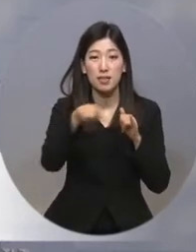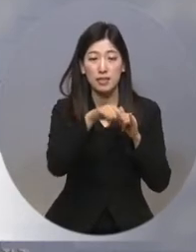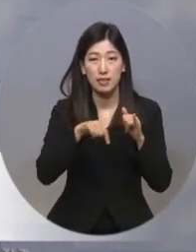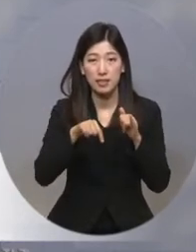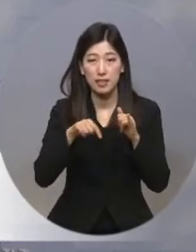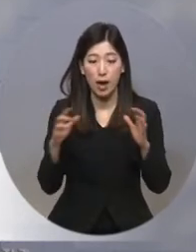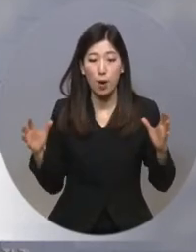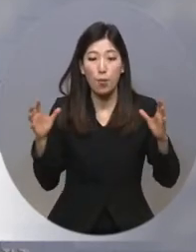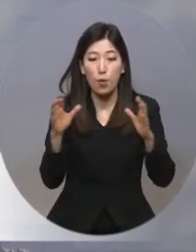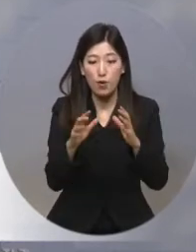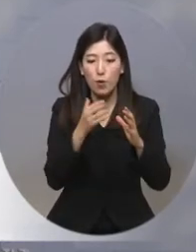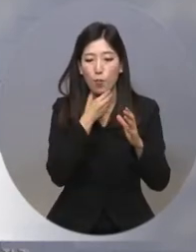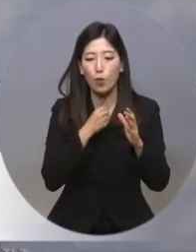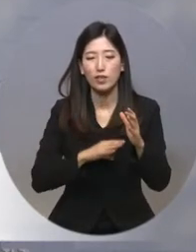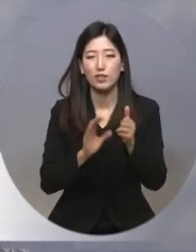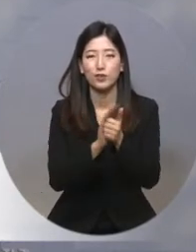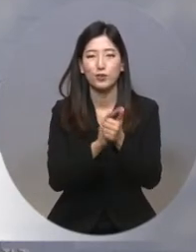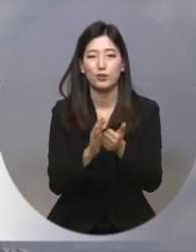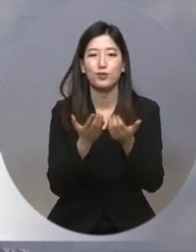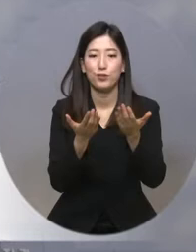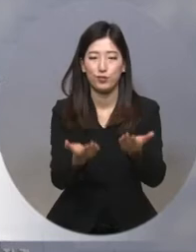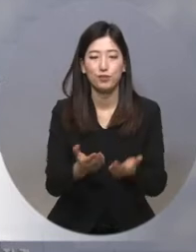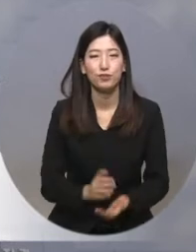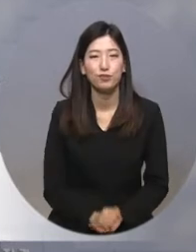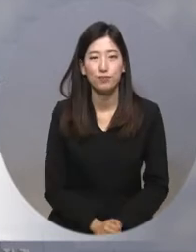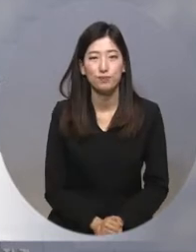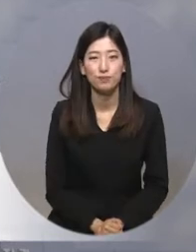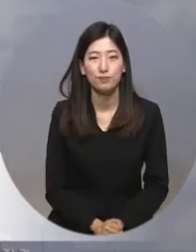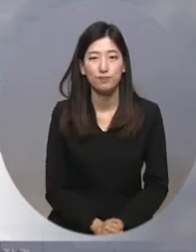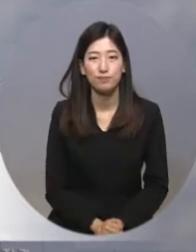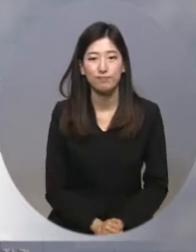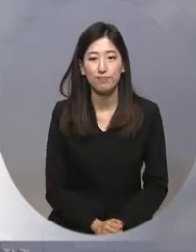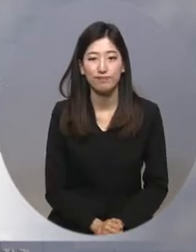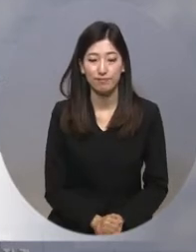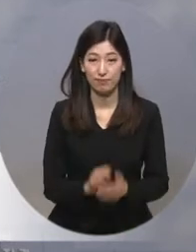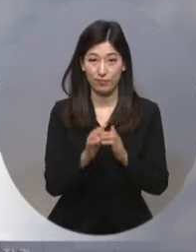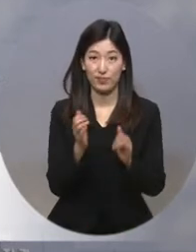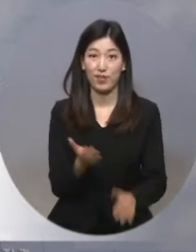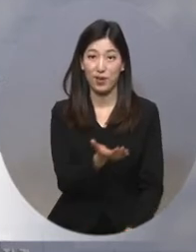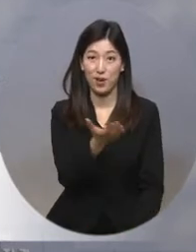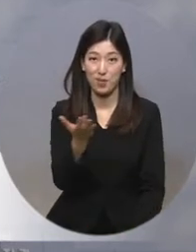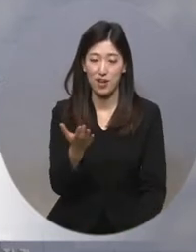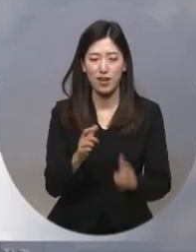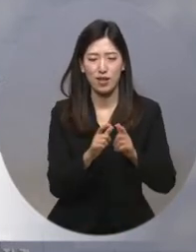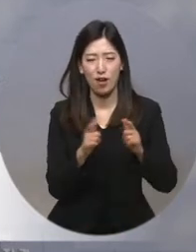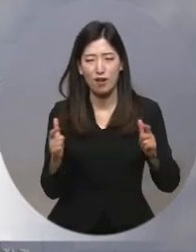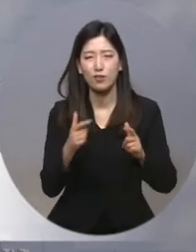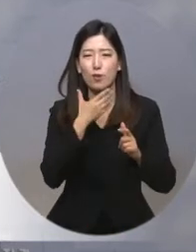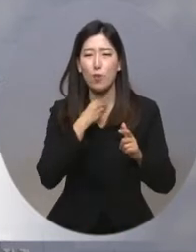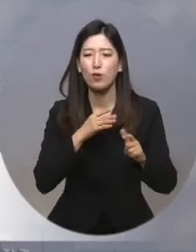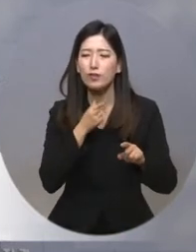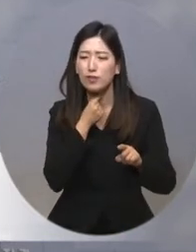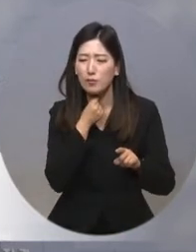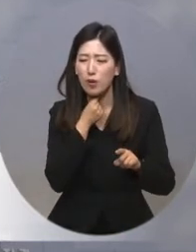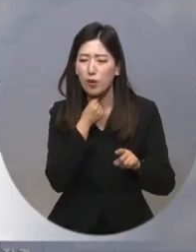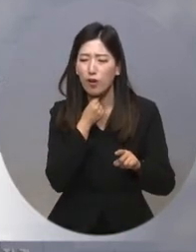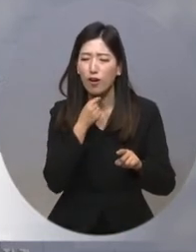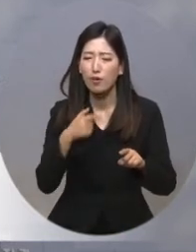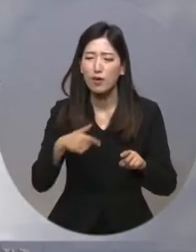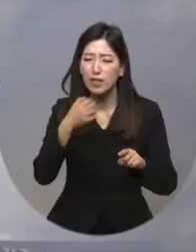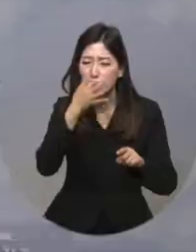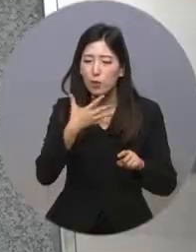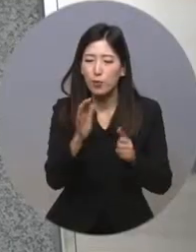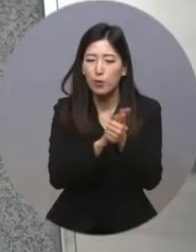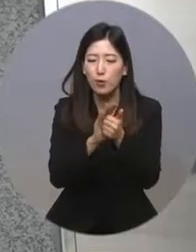복지 서비스를 제공하며 지역복지 중심지로서 시민들의 다양한 복지 욕구를 충족시킬 것으로 기대를